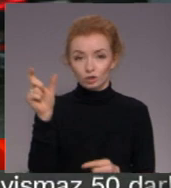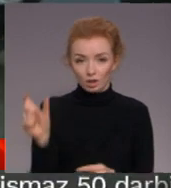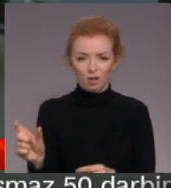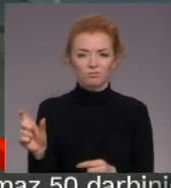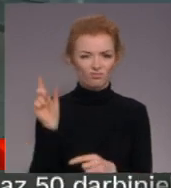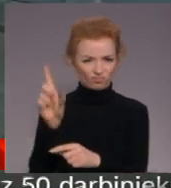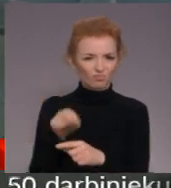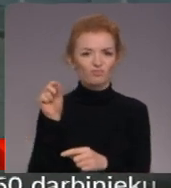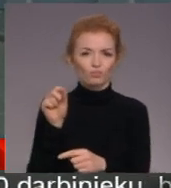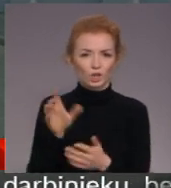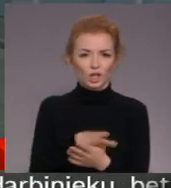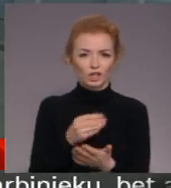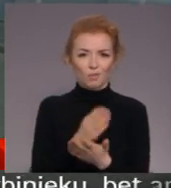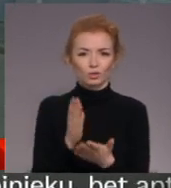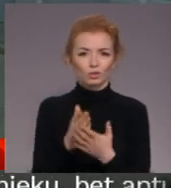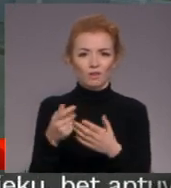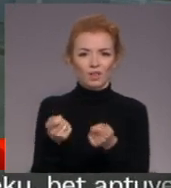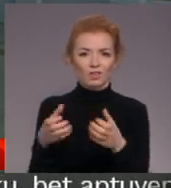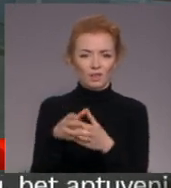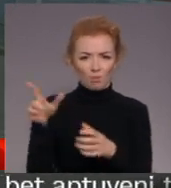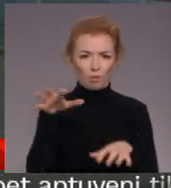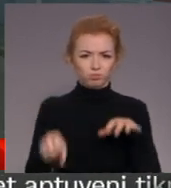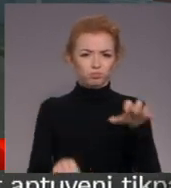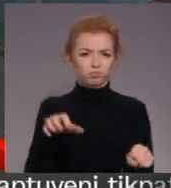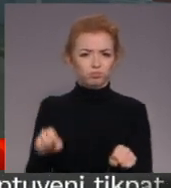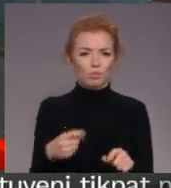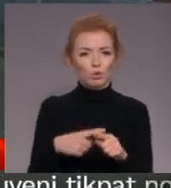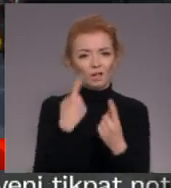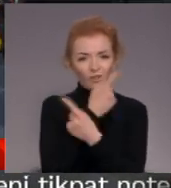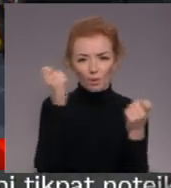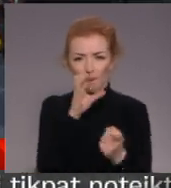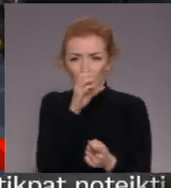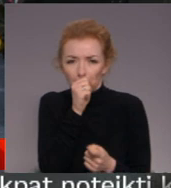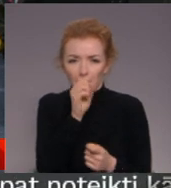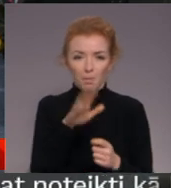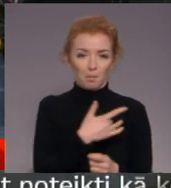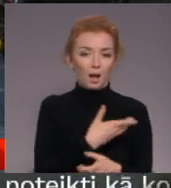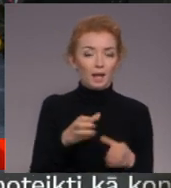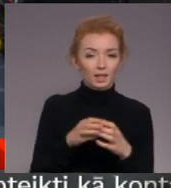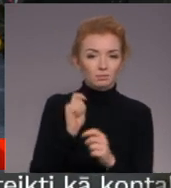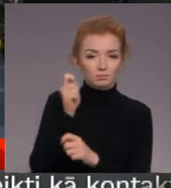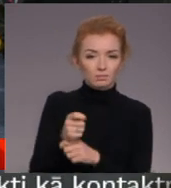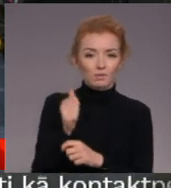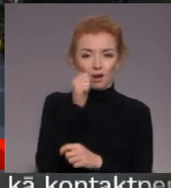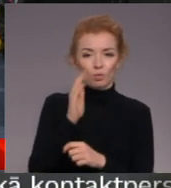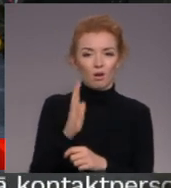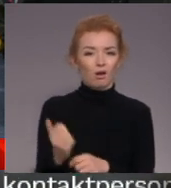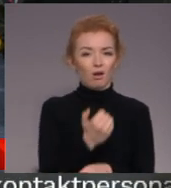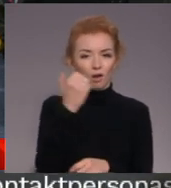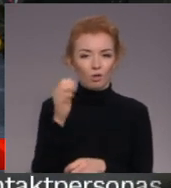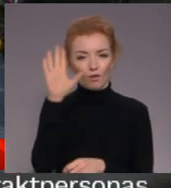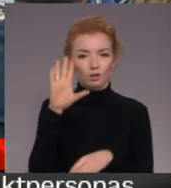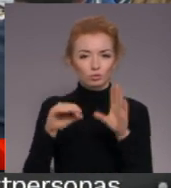priekšsādētāju pārmet līdzinējai vadībai autoritārismu un informācijas slēpšanu par partijai piešķirto ikgadējo valsts